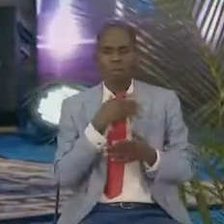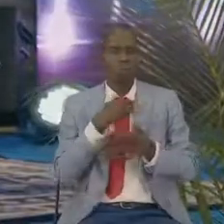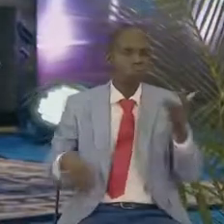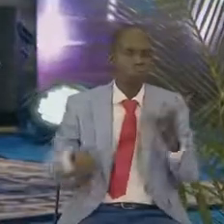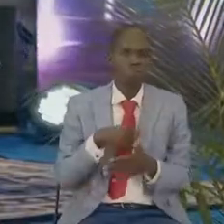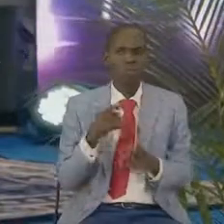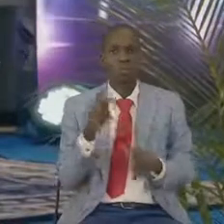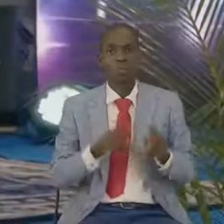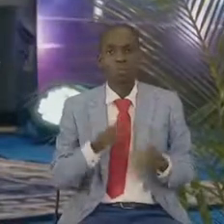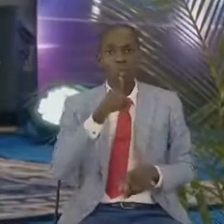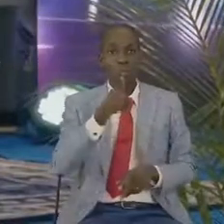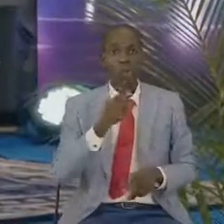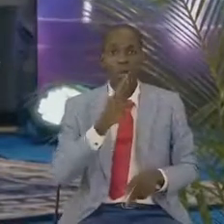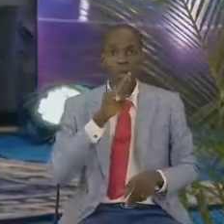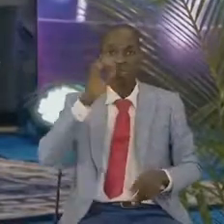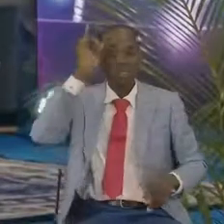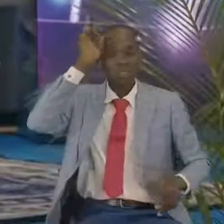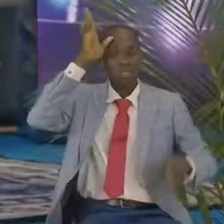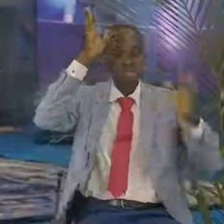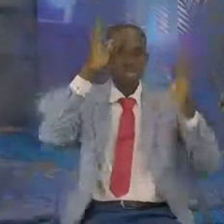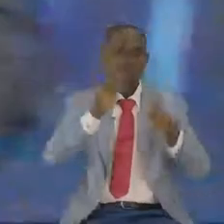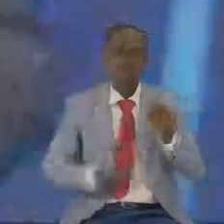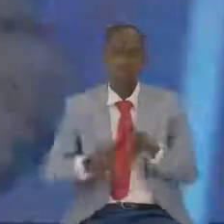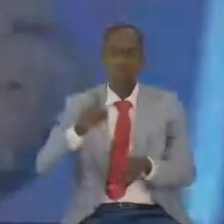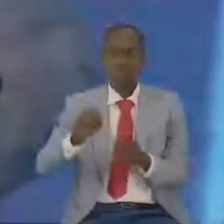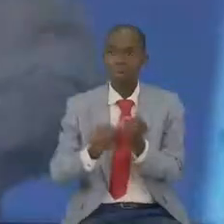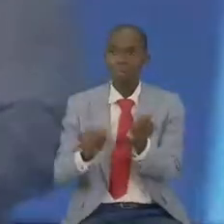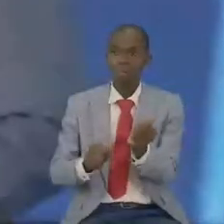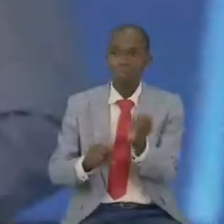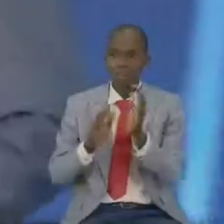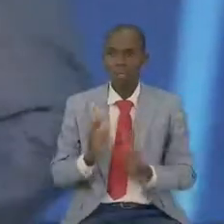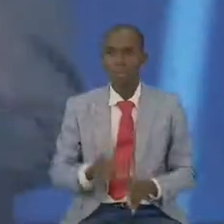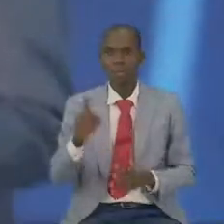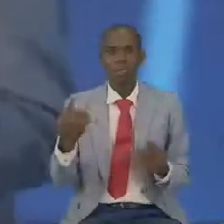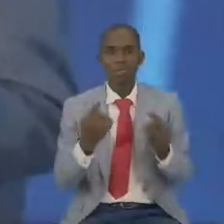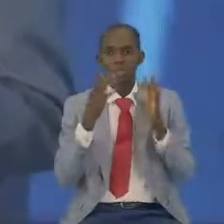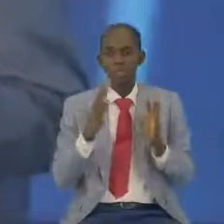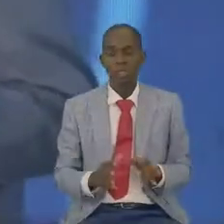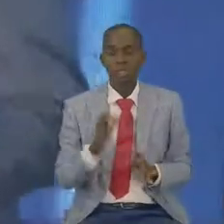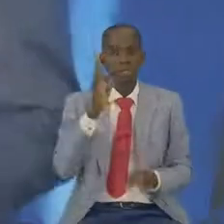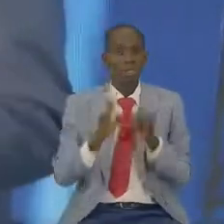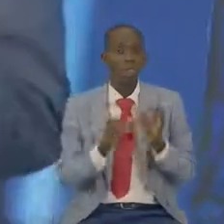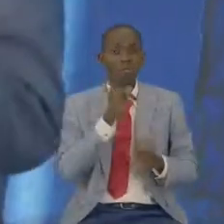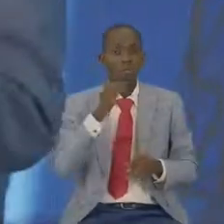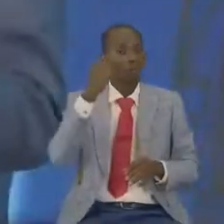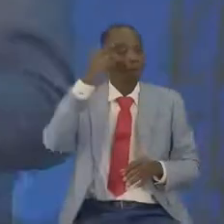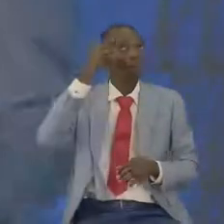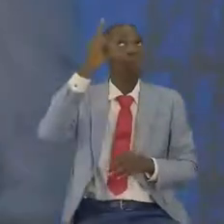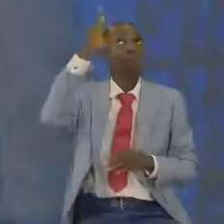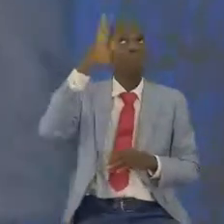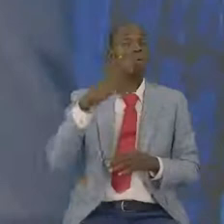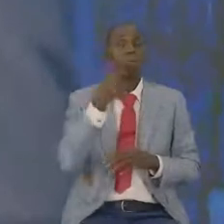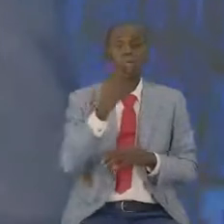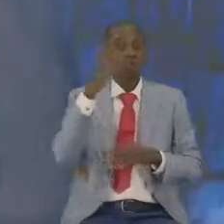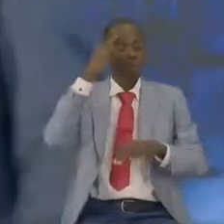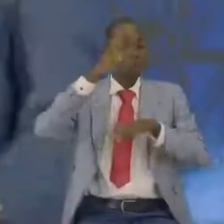Toi, c'est toi qui m'as dit ça. Soit vous pécheurs rétrogrades là, c'est vous qui me parlez. Si ce n'est pas à cause de l'appel de Dieu, je ne serai même pas